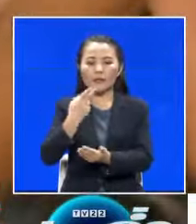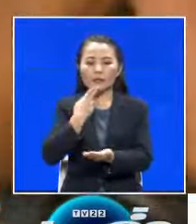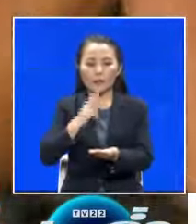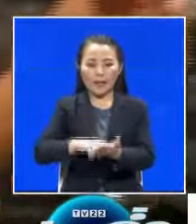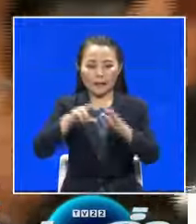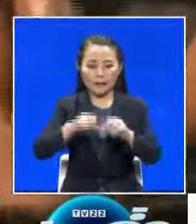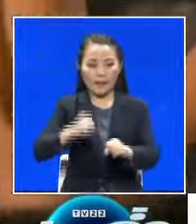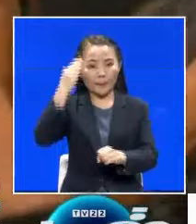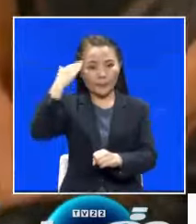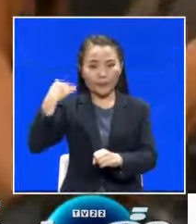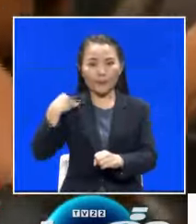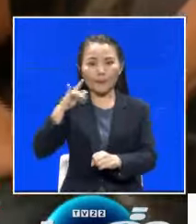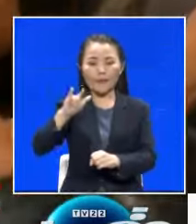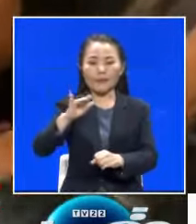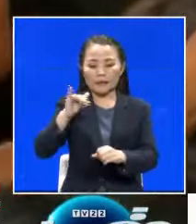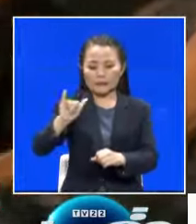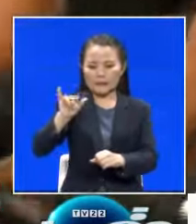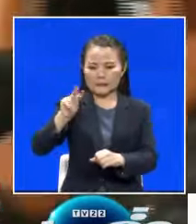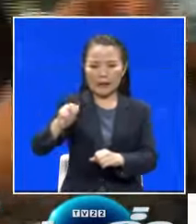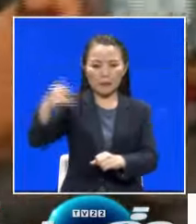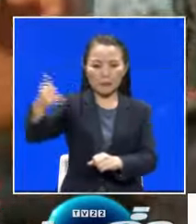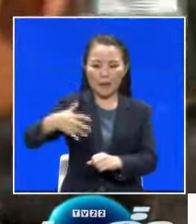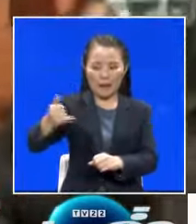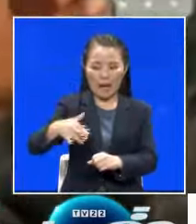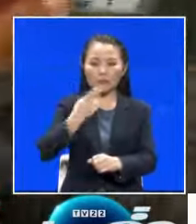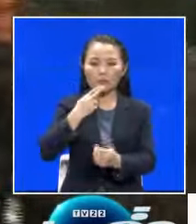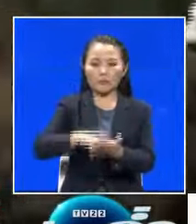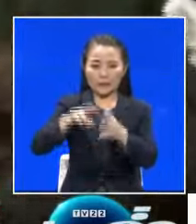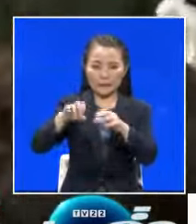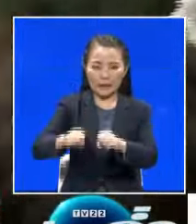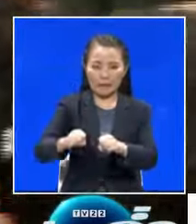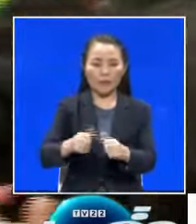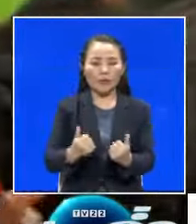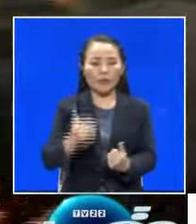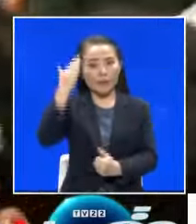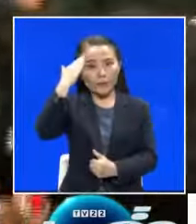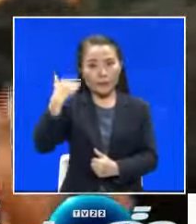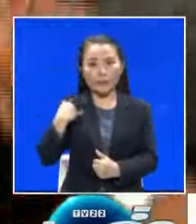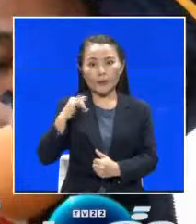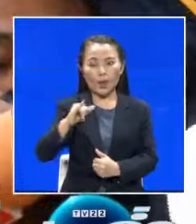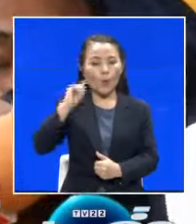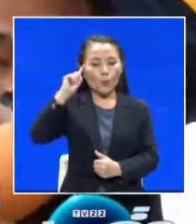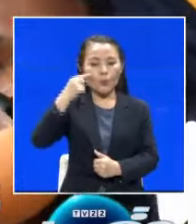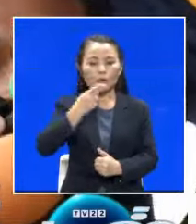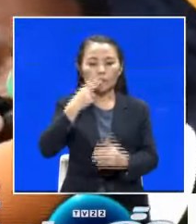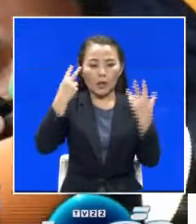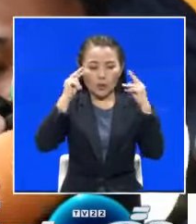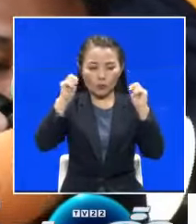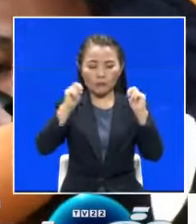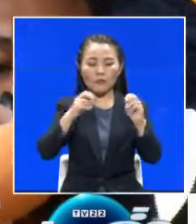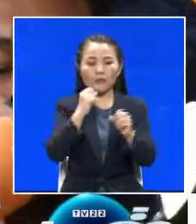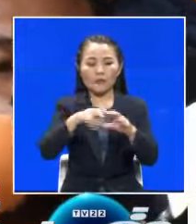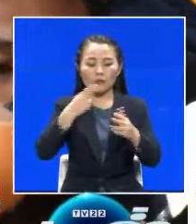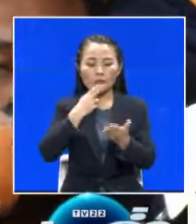คุณยิ่งลักษณ์เหตุไม่มาศาลถึงเวลานี้อดีตนายกรัฐมนตรีผู้หญิงคนแรกมีหมายจับใน2คดี